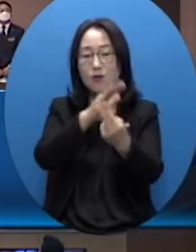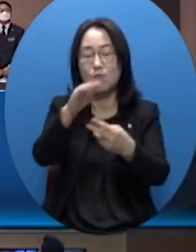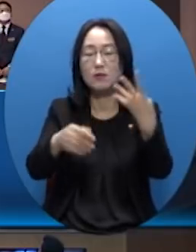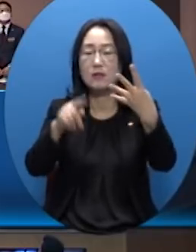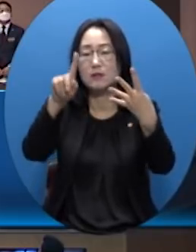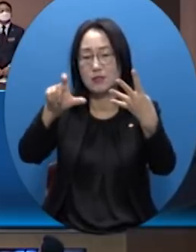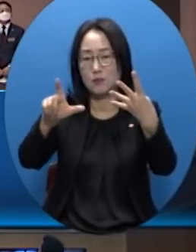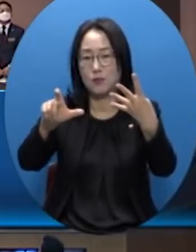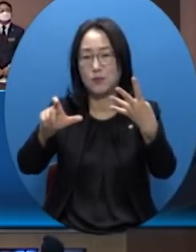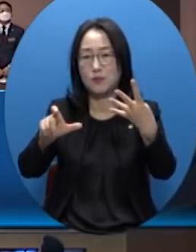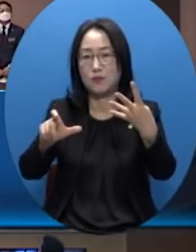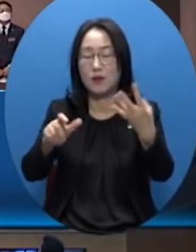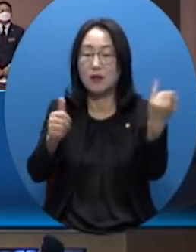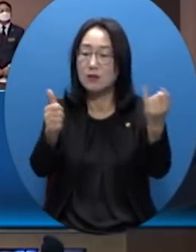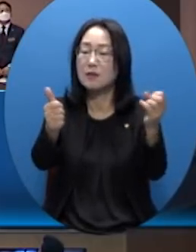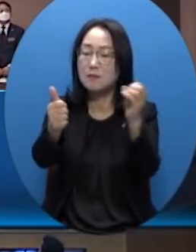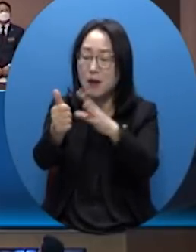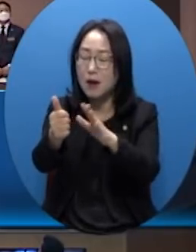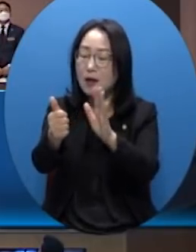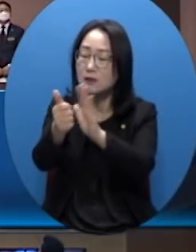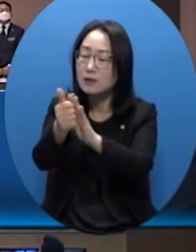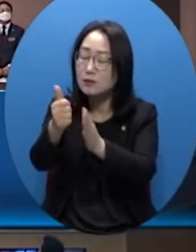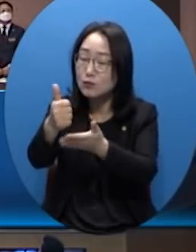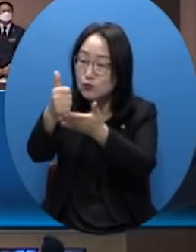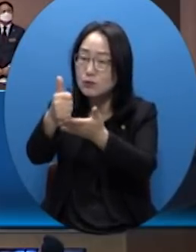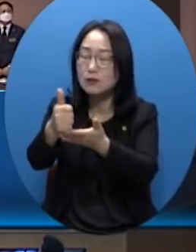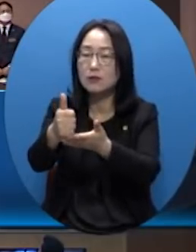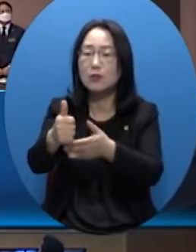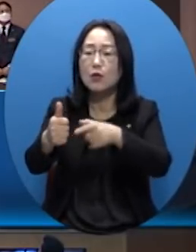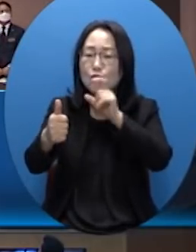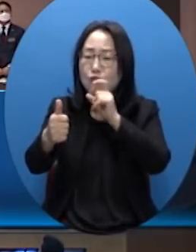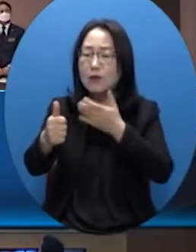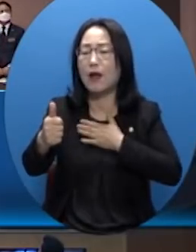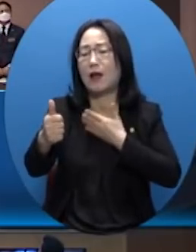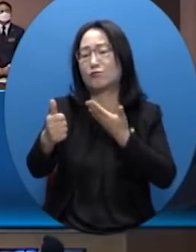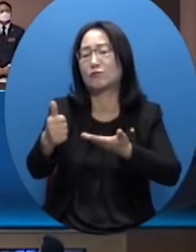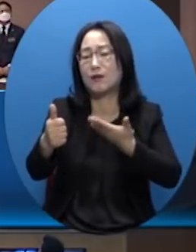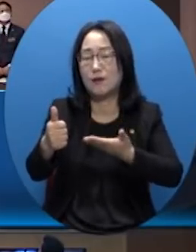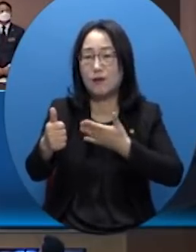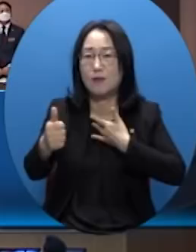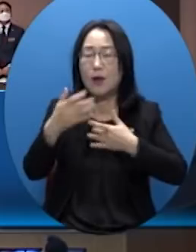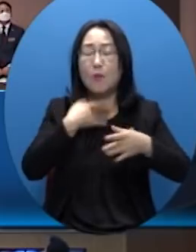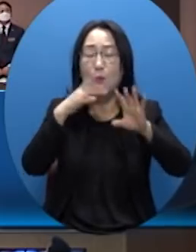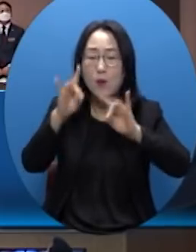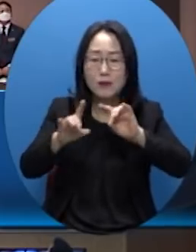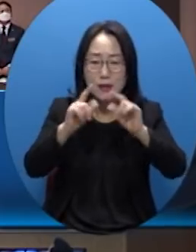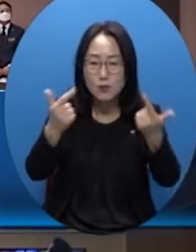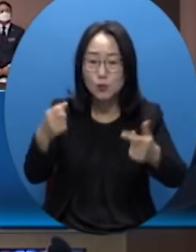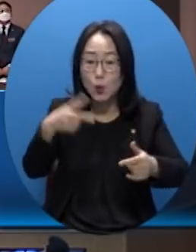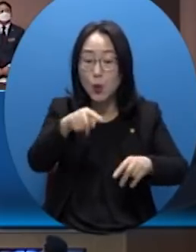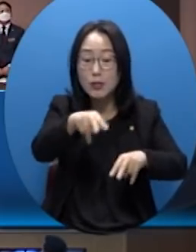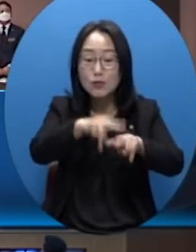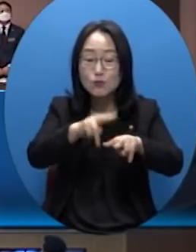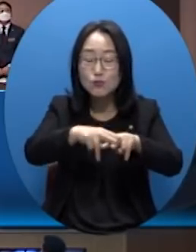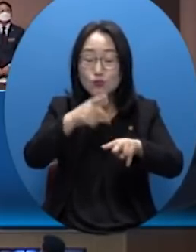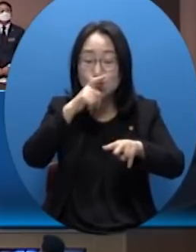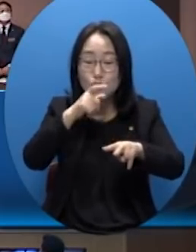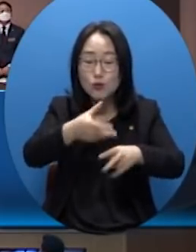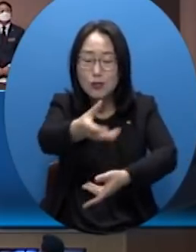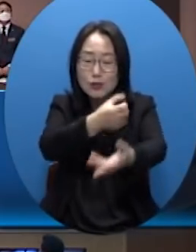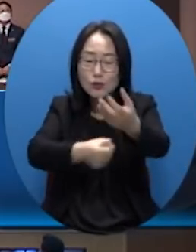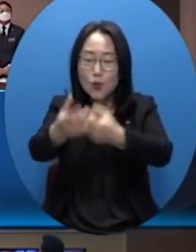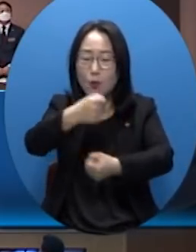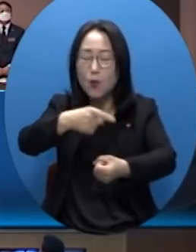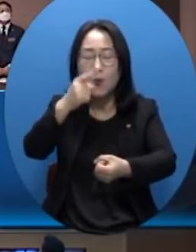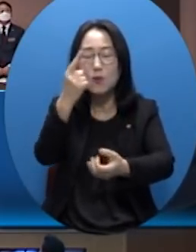15 절 입니다 여자가 이르되 주여 그런 물을 내게 주사 못 마르지도 않고 또 여기 물을 길으러